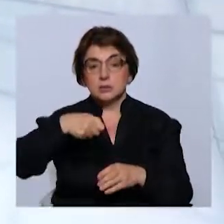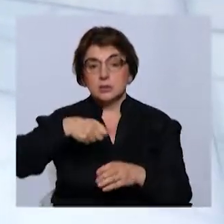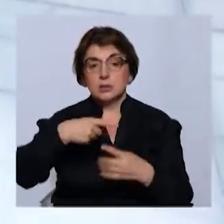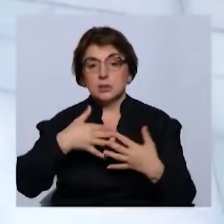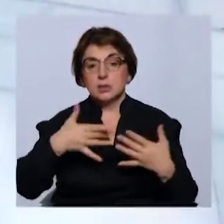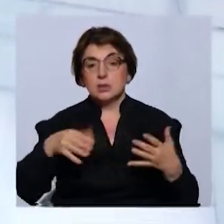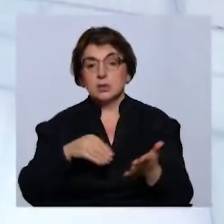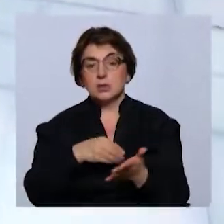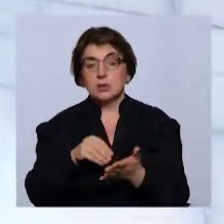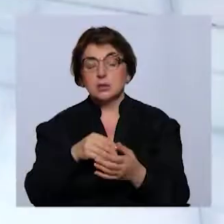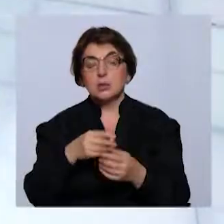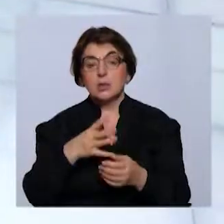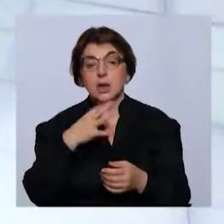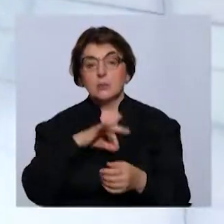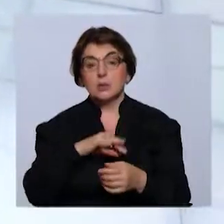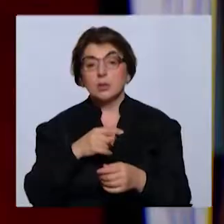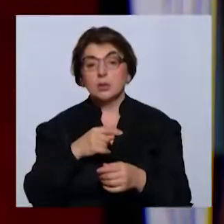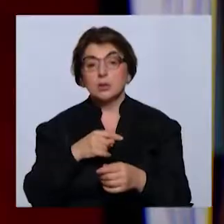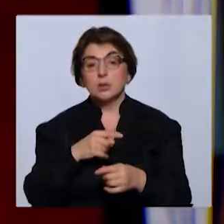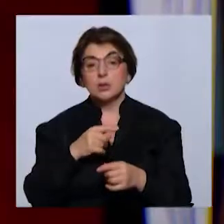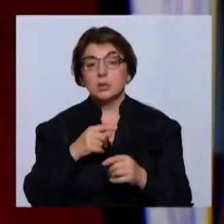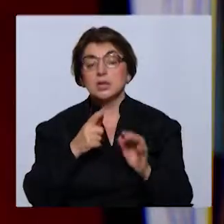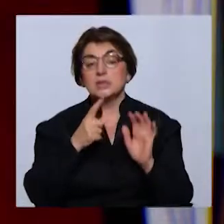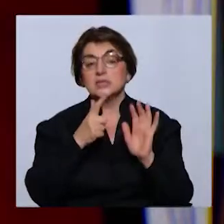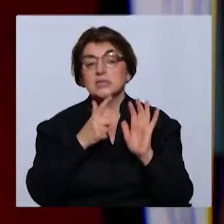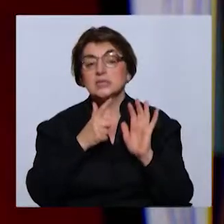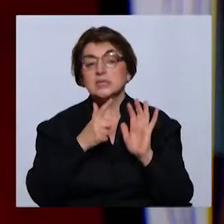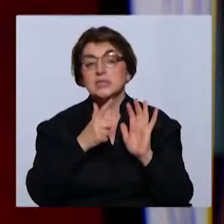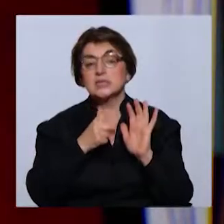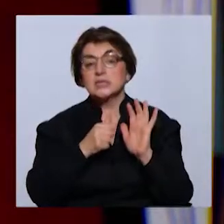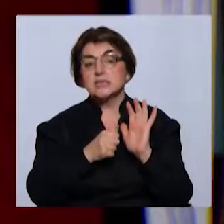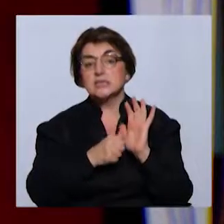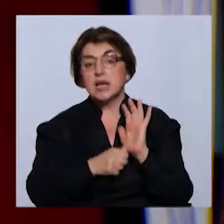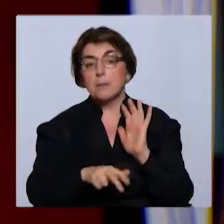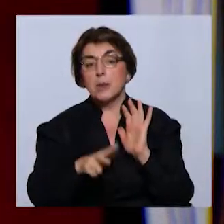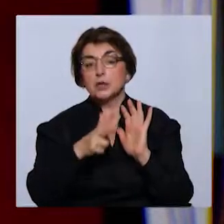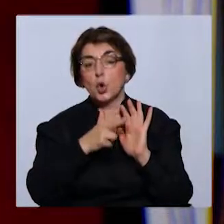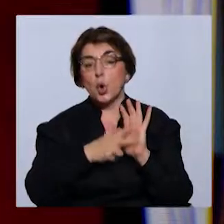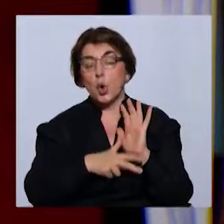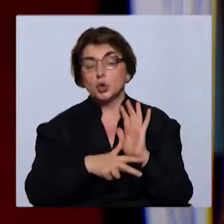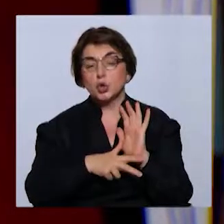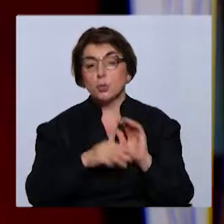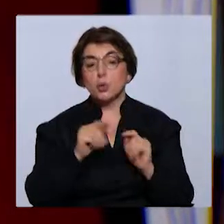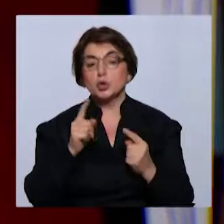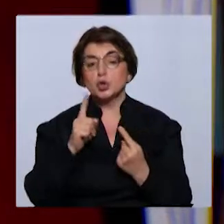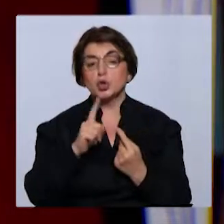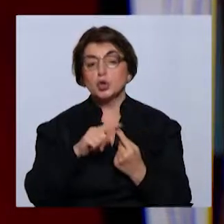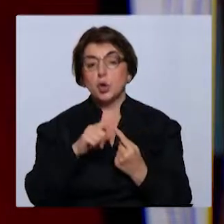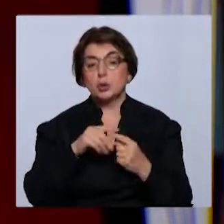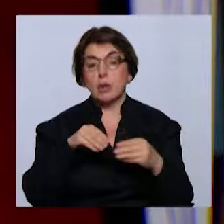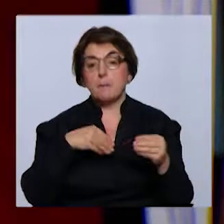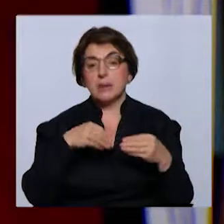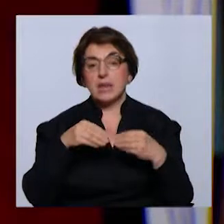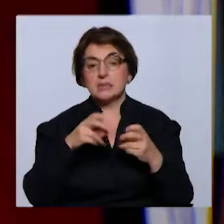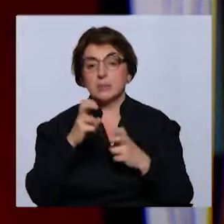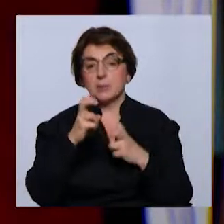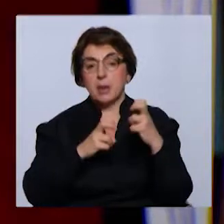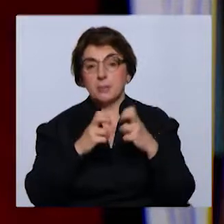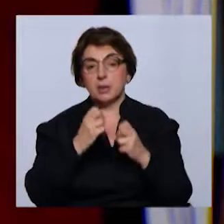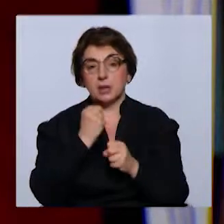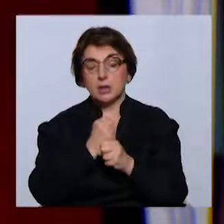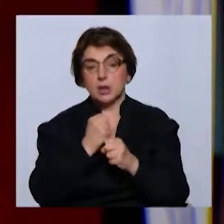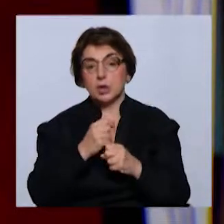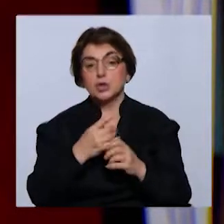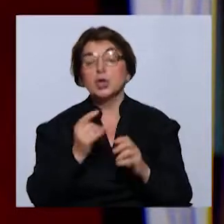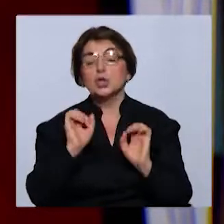გასულ, ესე ვთქვათ, გასულ წელს 380 მილიონი ტონა პლასტმასი იყო ნაწარმოები და ვარაუდობენ, რომ ეს